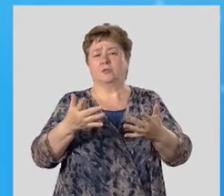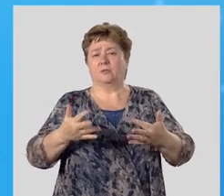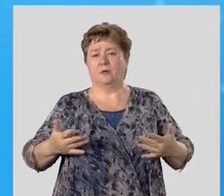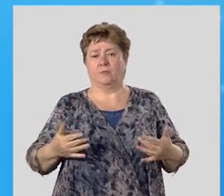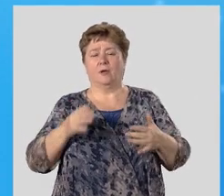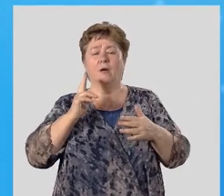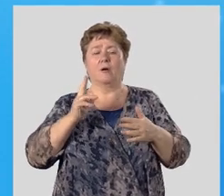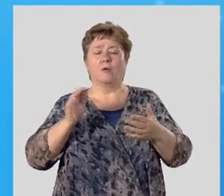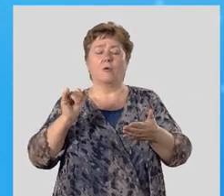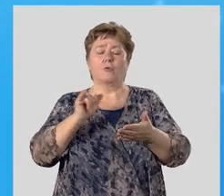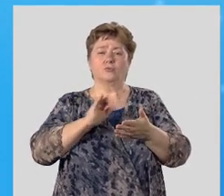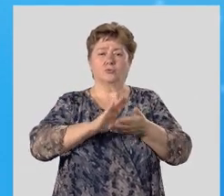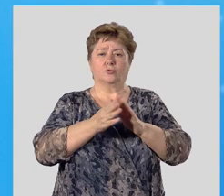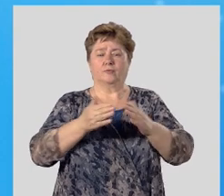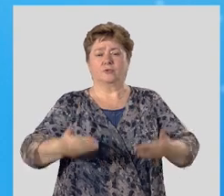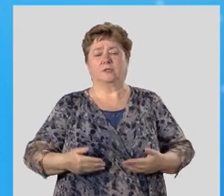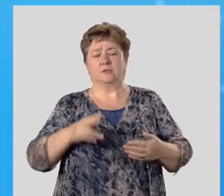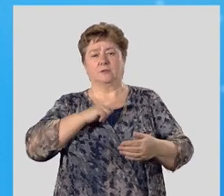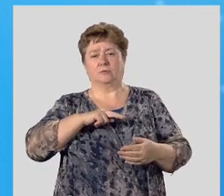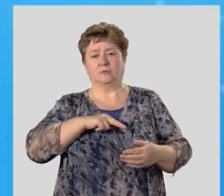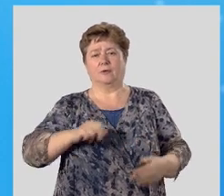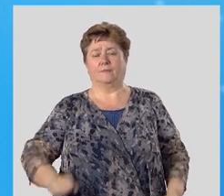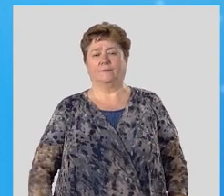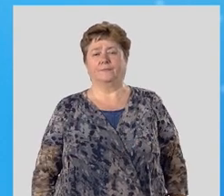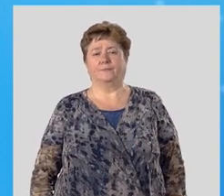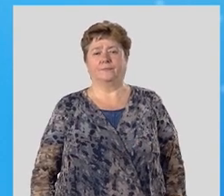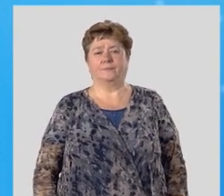требования к условиям жизни и труда.